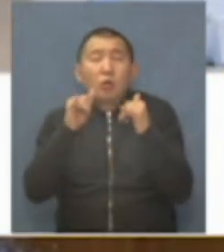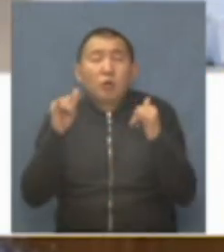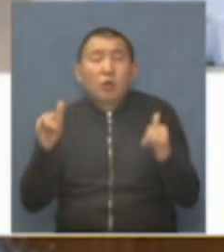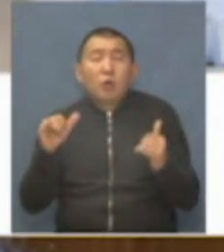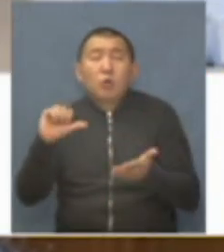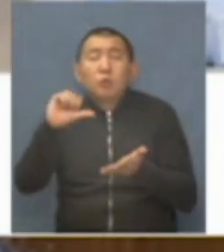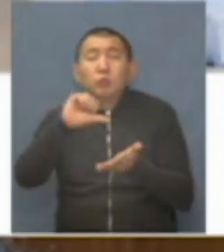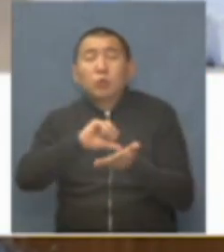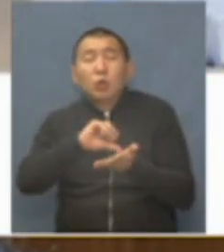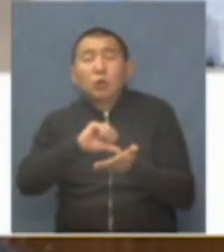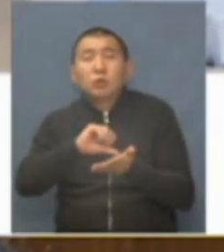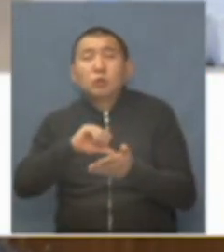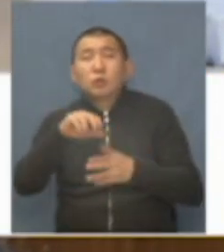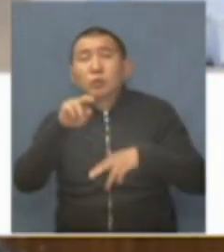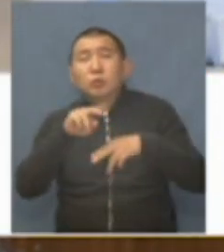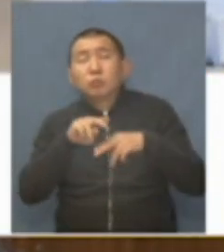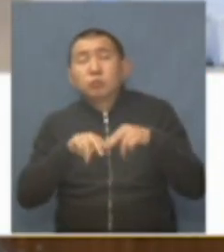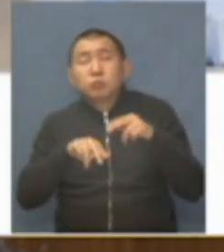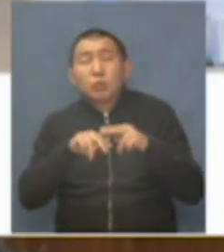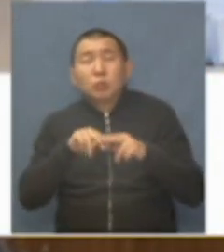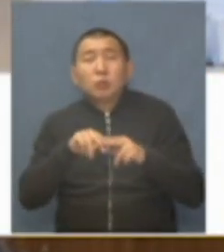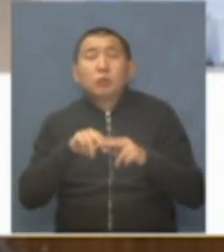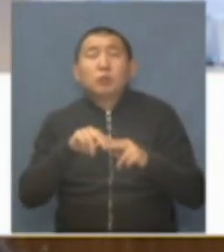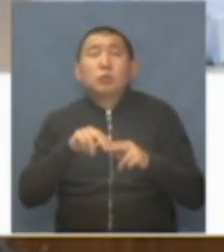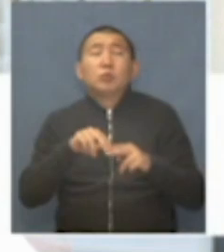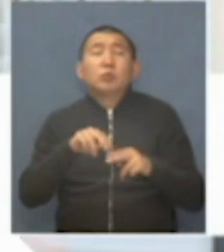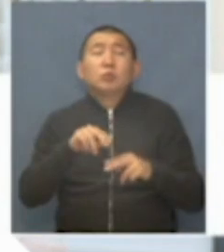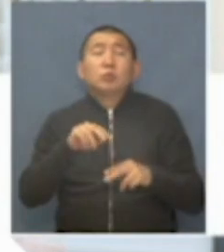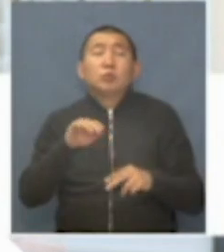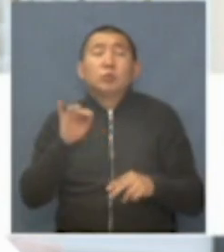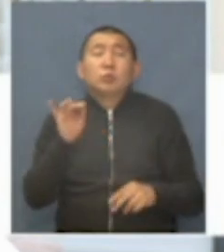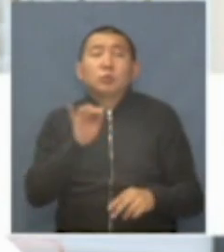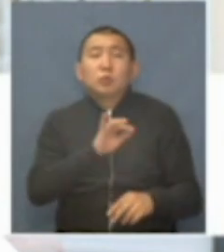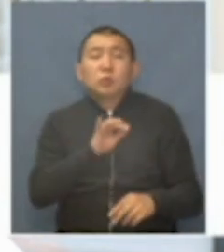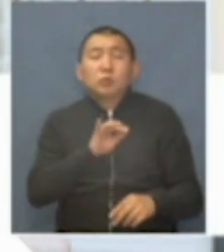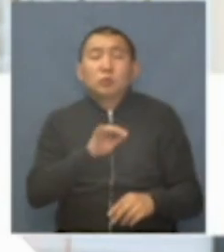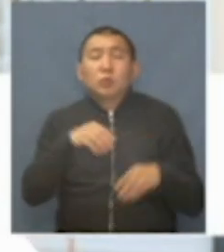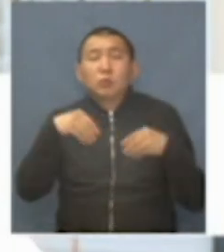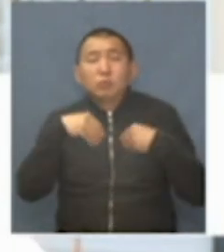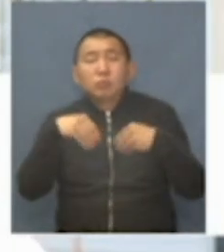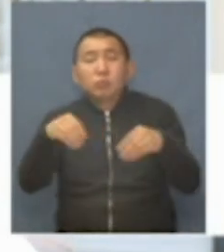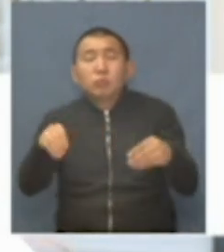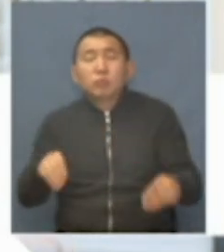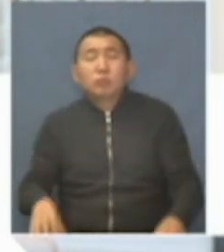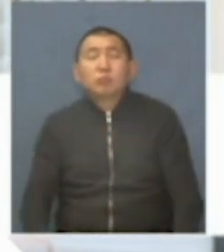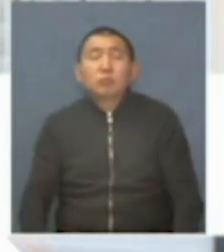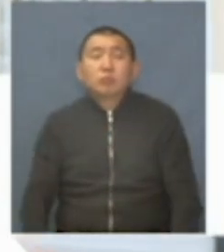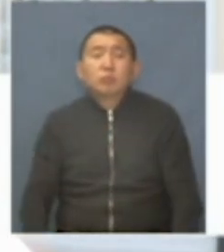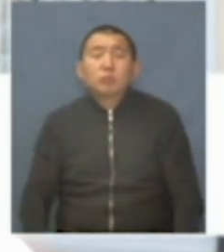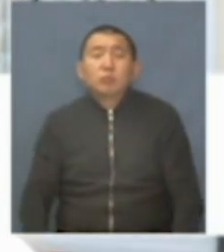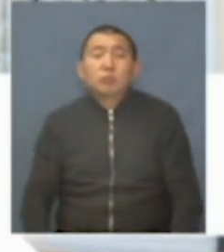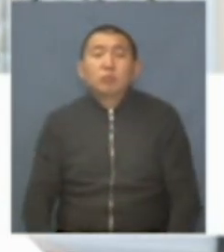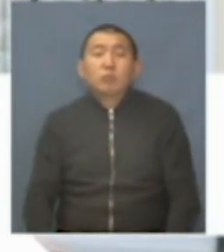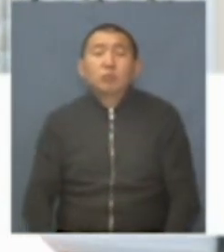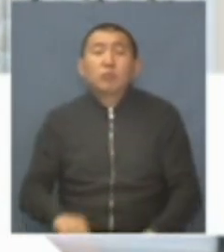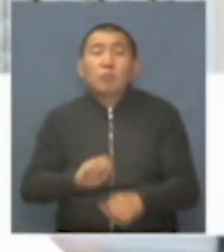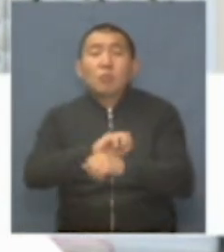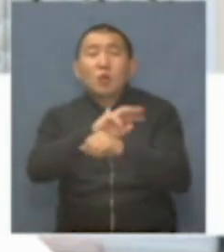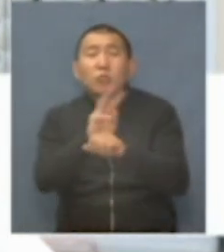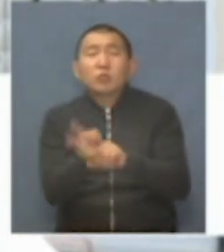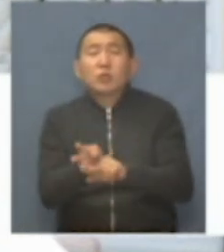занимаются благоустройством и озеленением населенных пунктов. Мы снабжаем, вот как научно-исследовательский центр, материалами. У нас